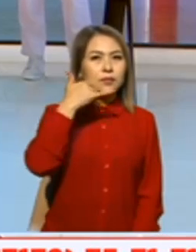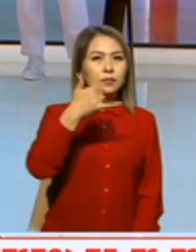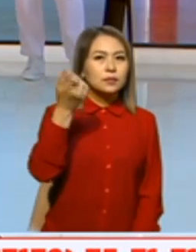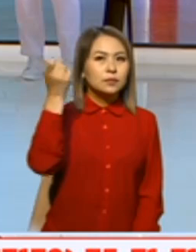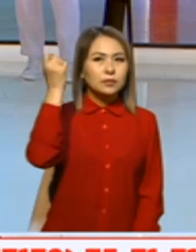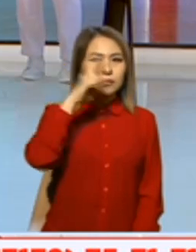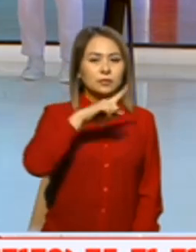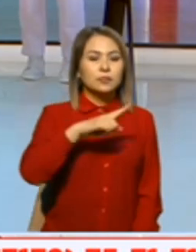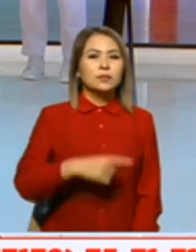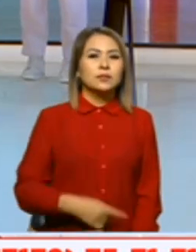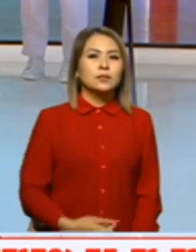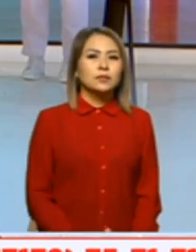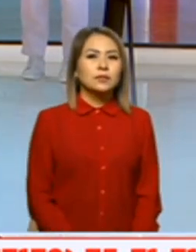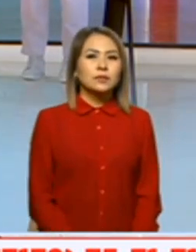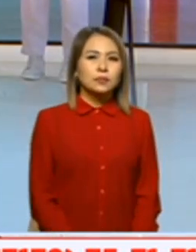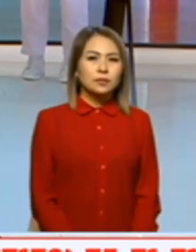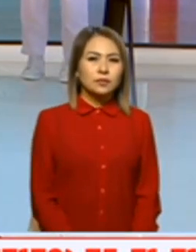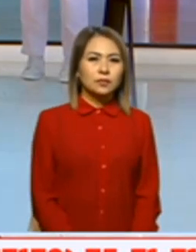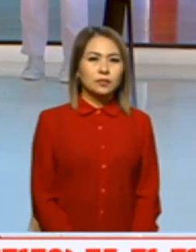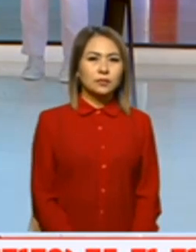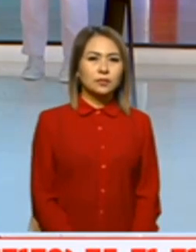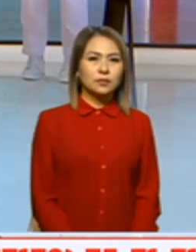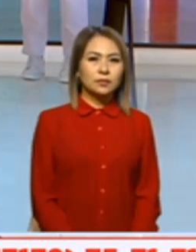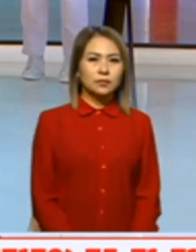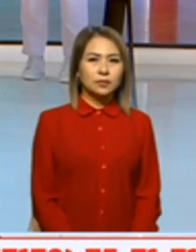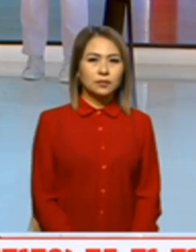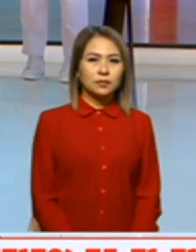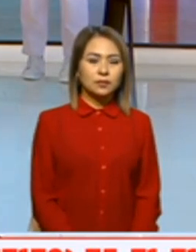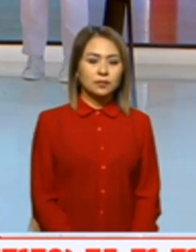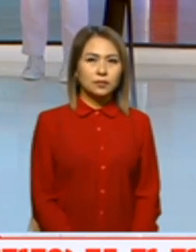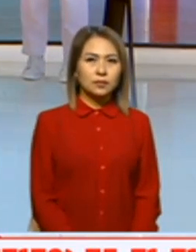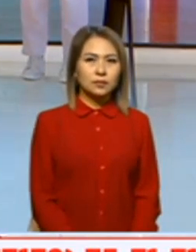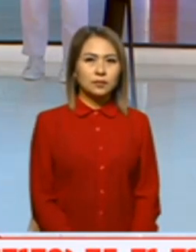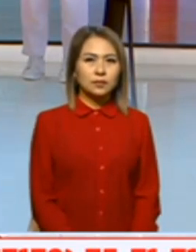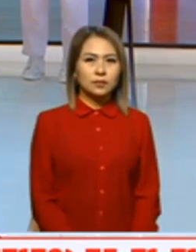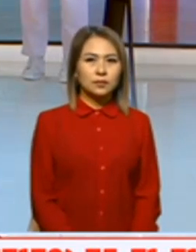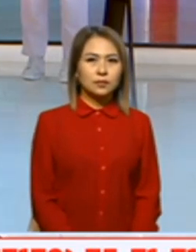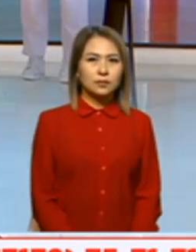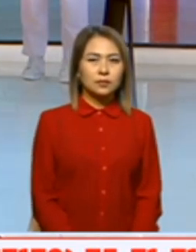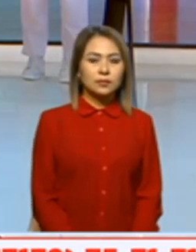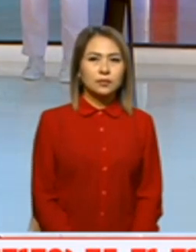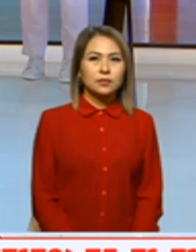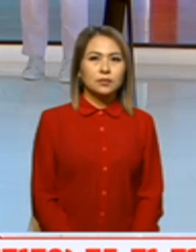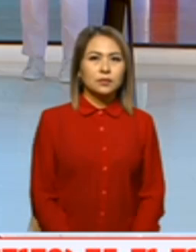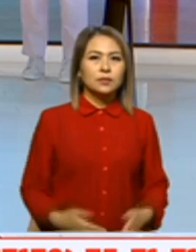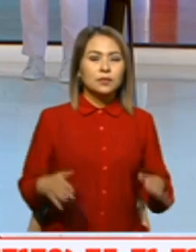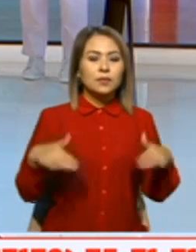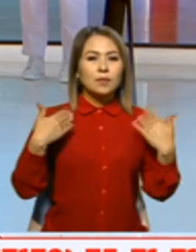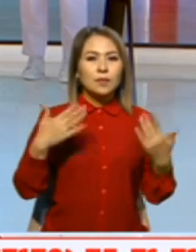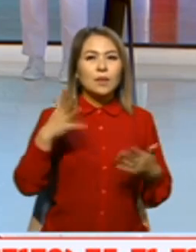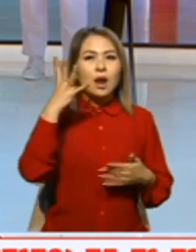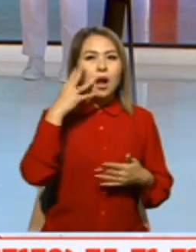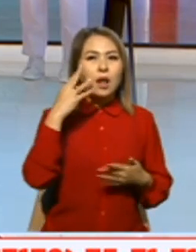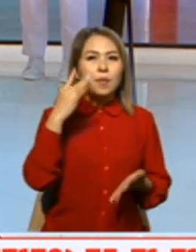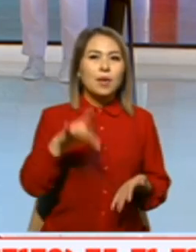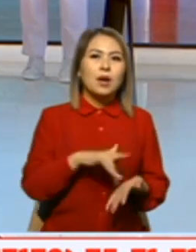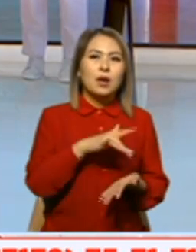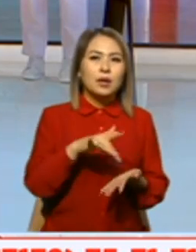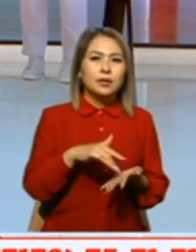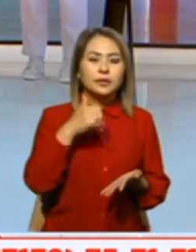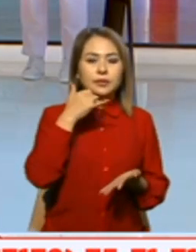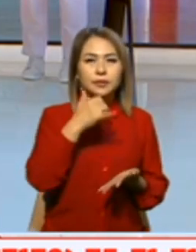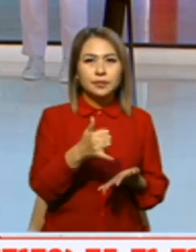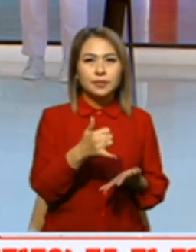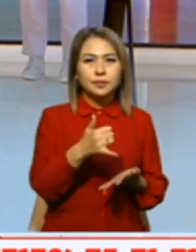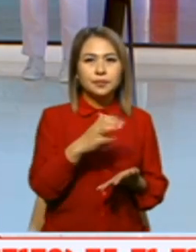қосайықшы. Сәлеметсіз бе, тыңдап тұрмыз. Аты жөніңіз, айта қойыңыз сауалыңызды. Амалсыздар, мен Алматы қаласынан хабарласып тұрмын. Есімім Самал